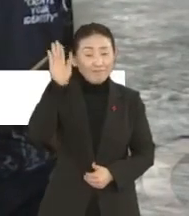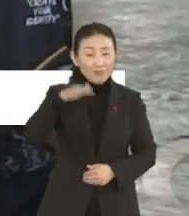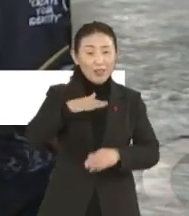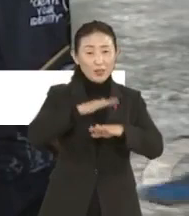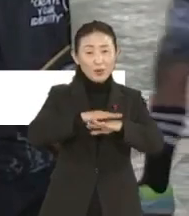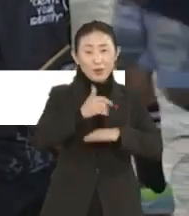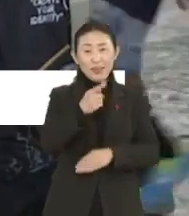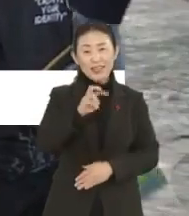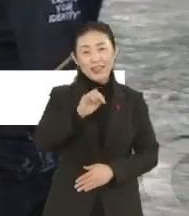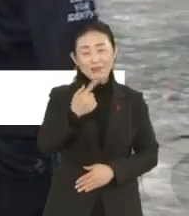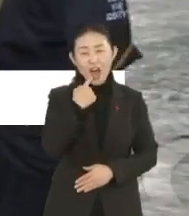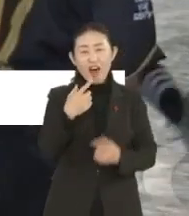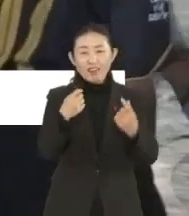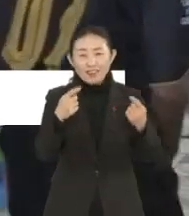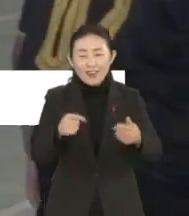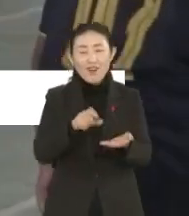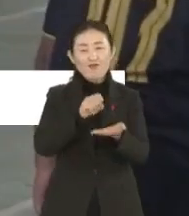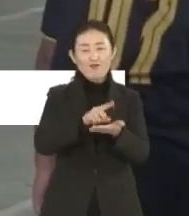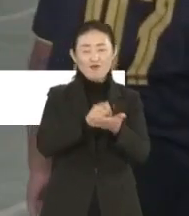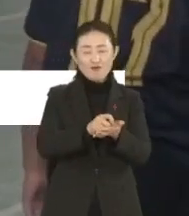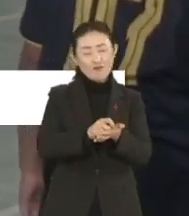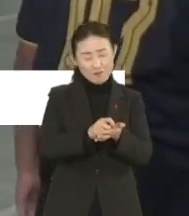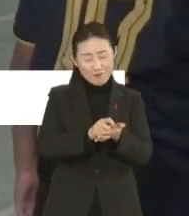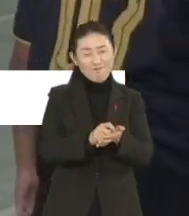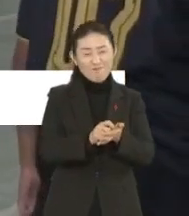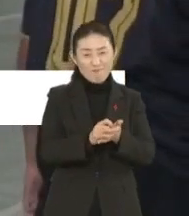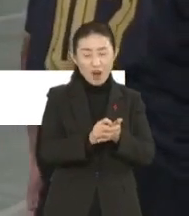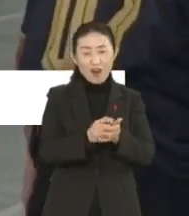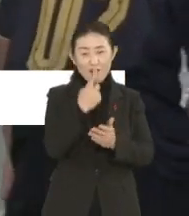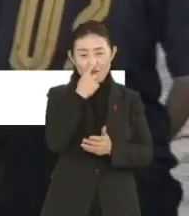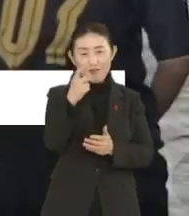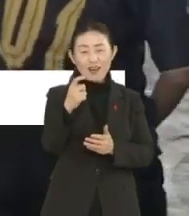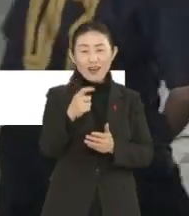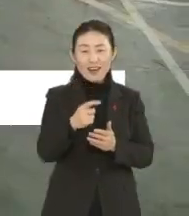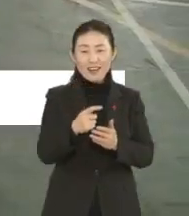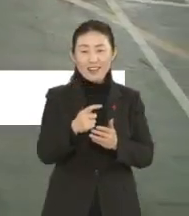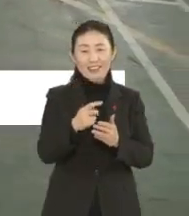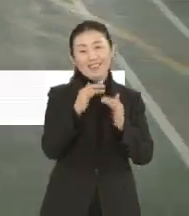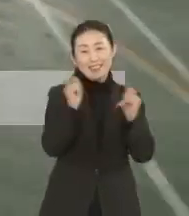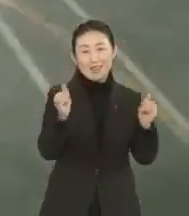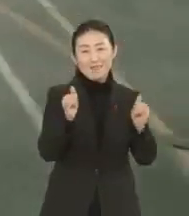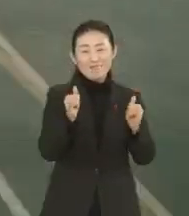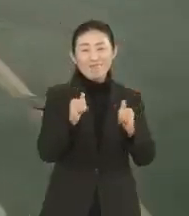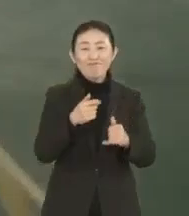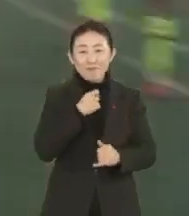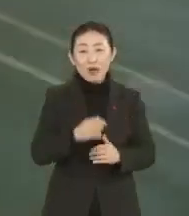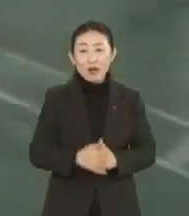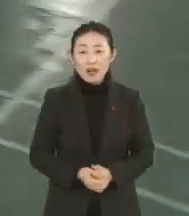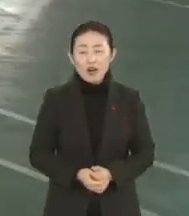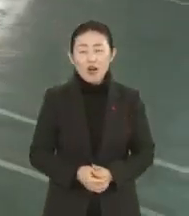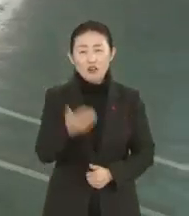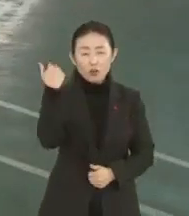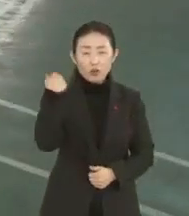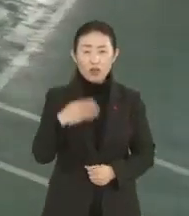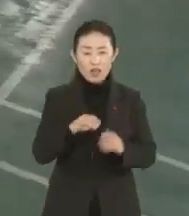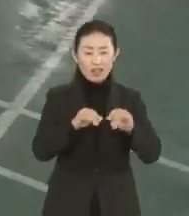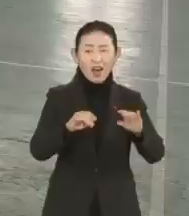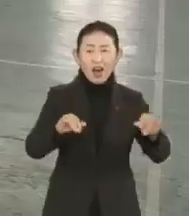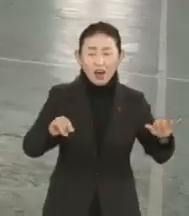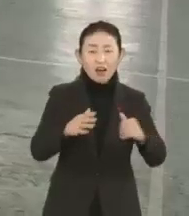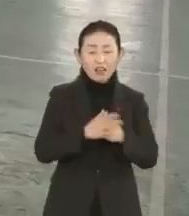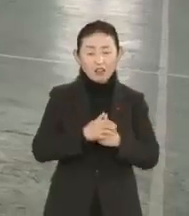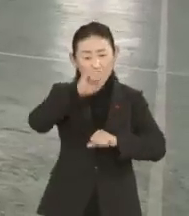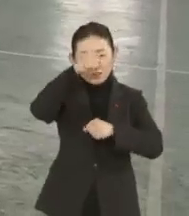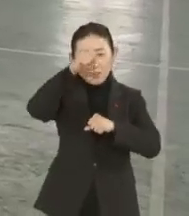bola terhebat di dunia. Dan saya ingin menjadi seperti Son Yeomin. 예전 맨땅에서 운동화도 없이 공을